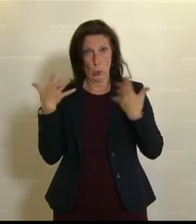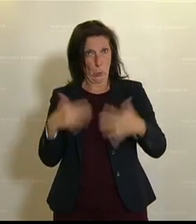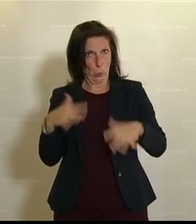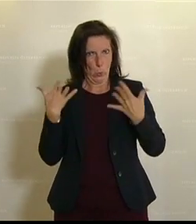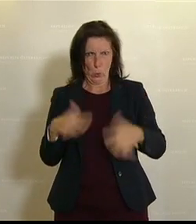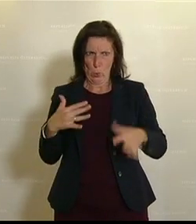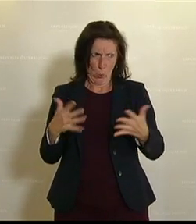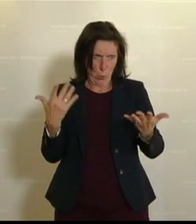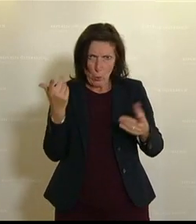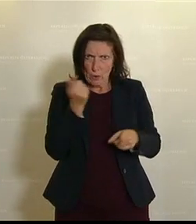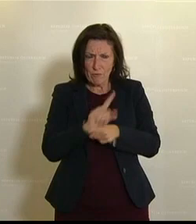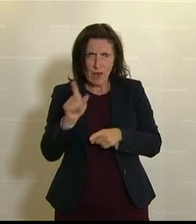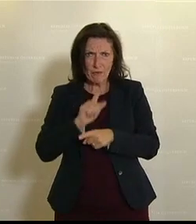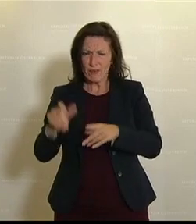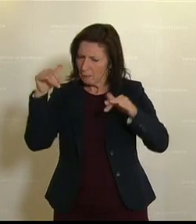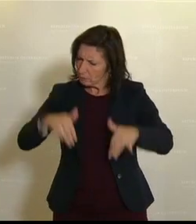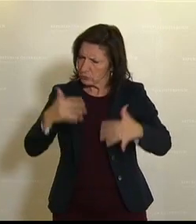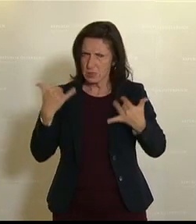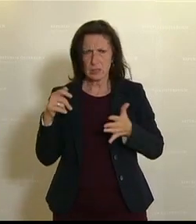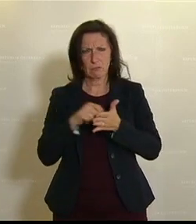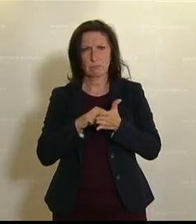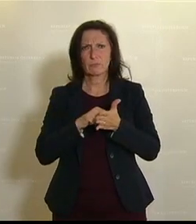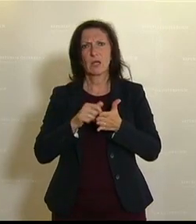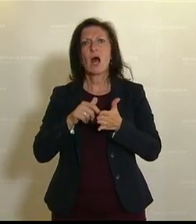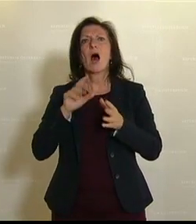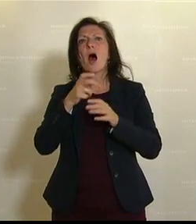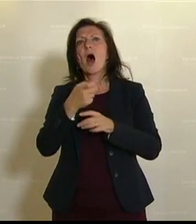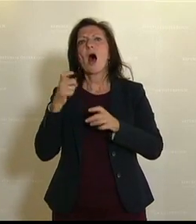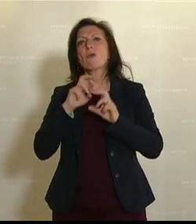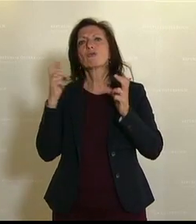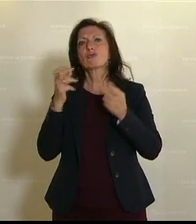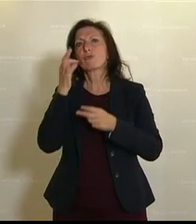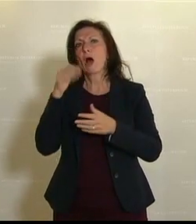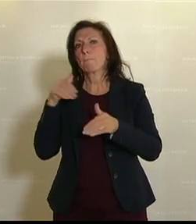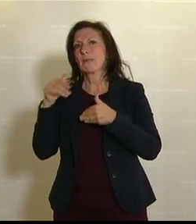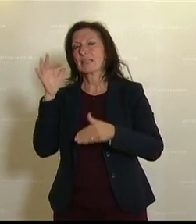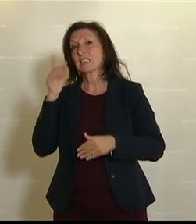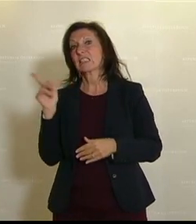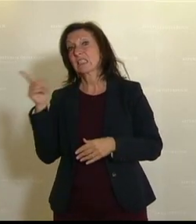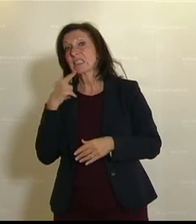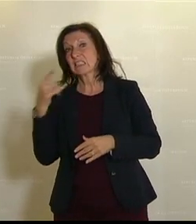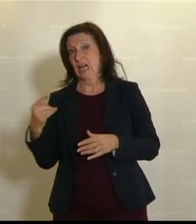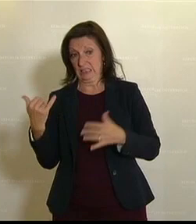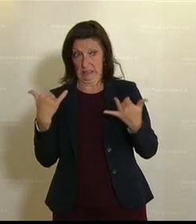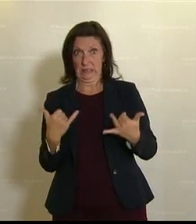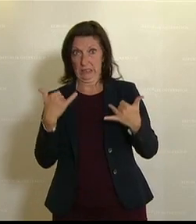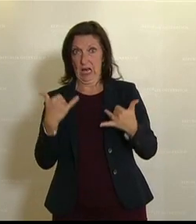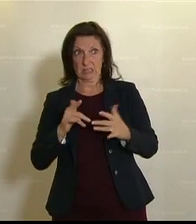jetzt zu beheben gilt. Im Ausschuss hat die Frau Ministerin gesagt, dass dieser Assistenzeinsatz